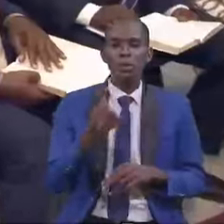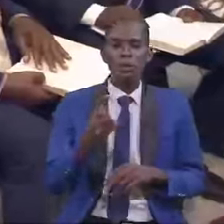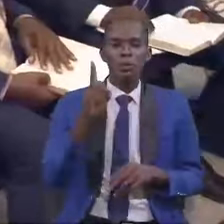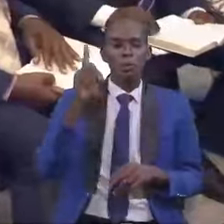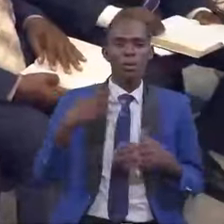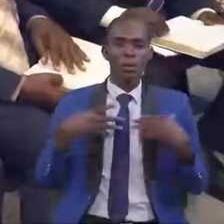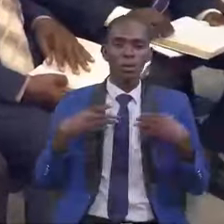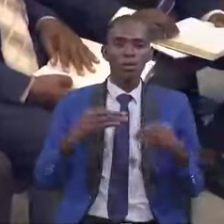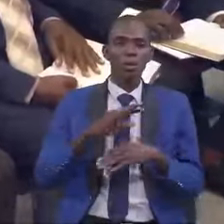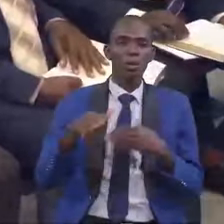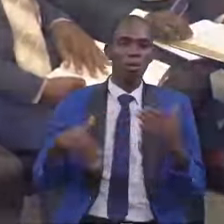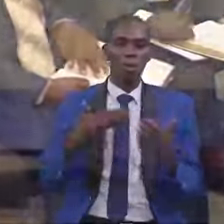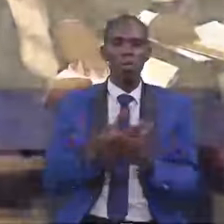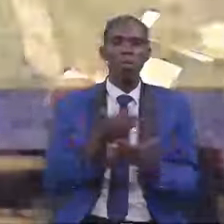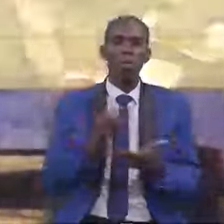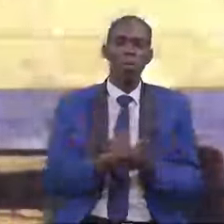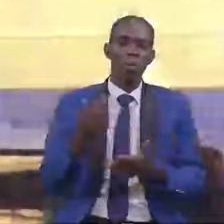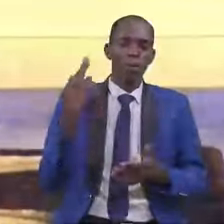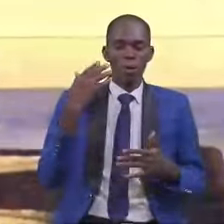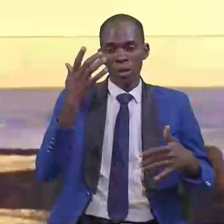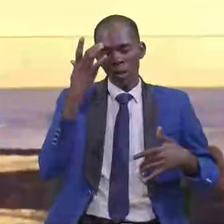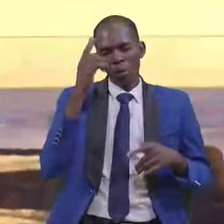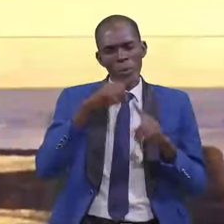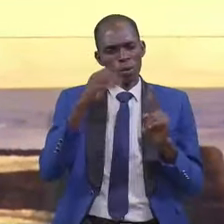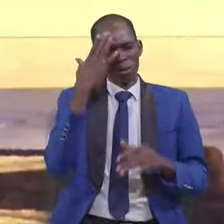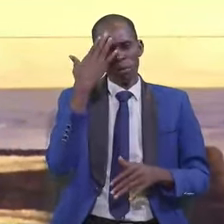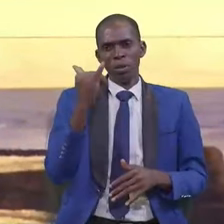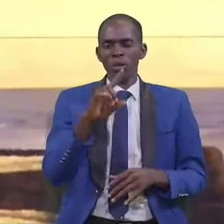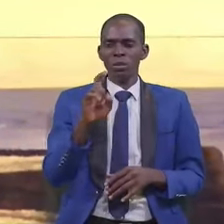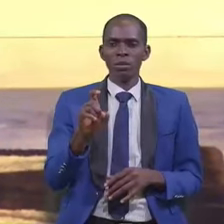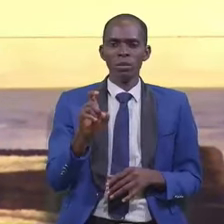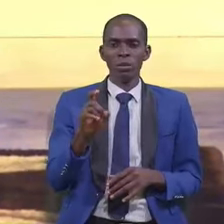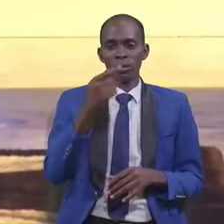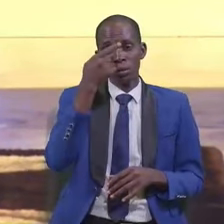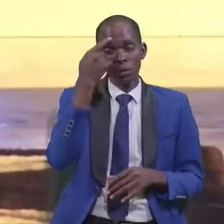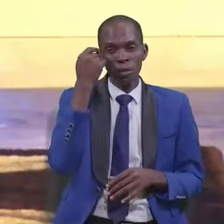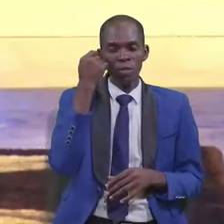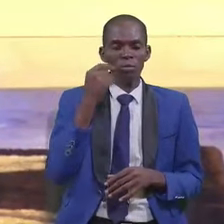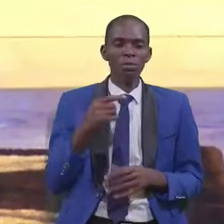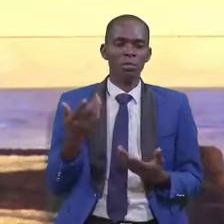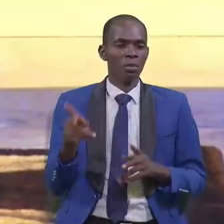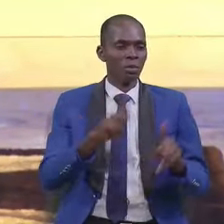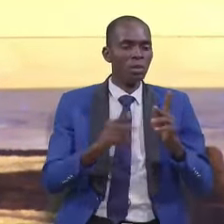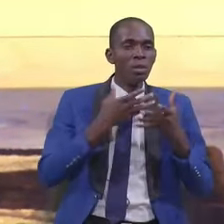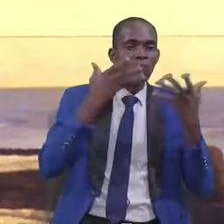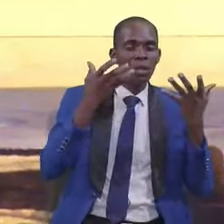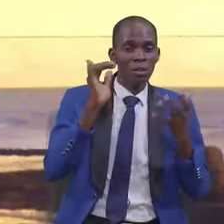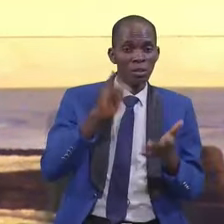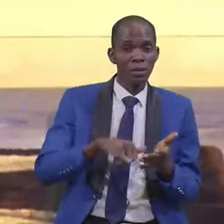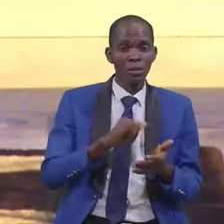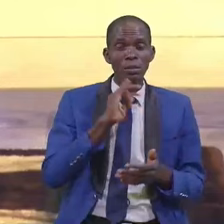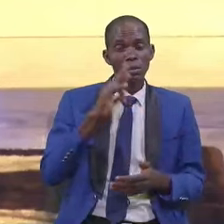tous les malades. Mais pourquoi? Parce qu'ils ont crié? Est-ce que c'est parce qu'ils ont eu grande foi?